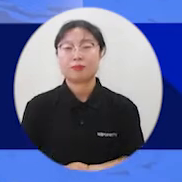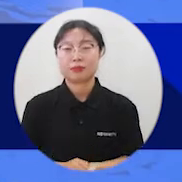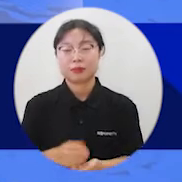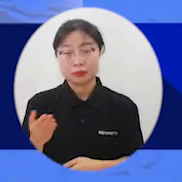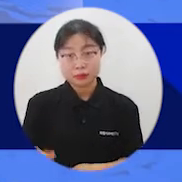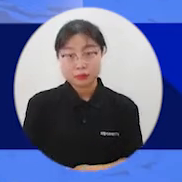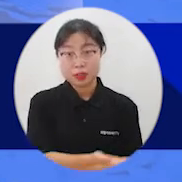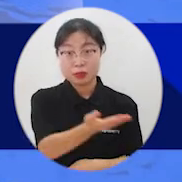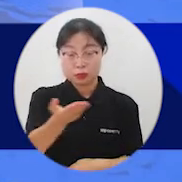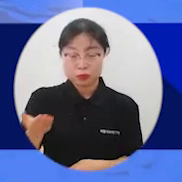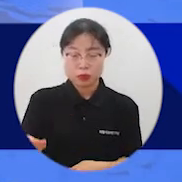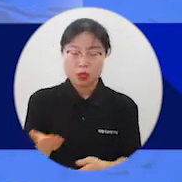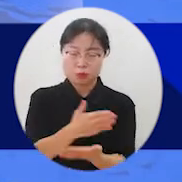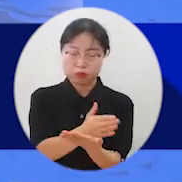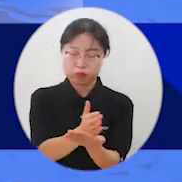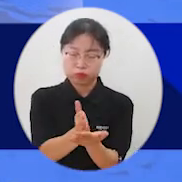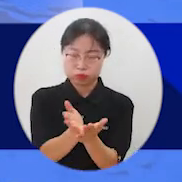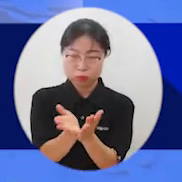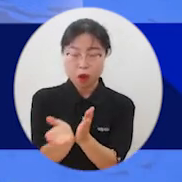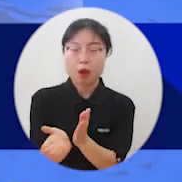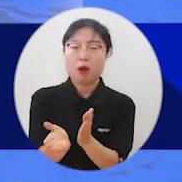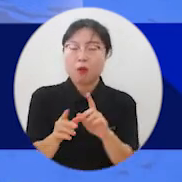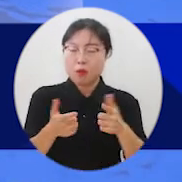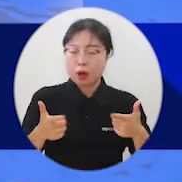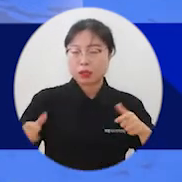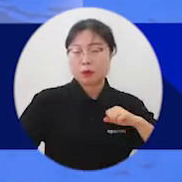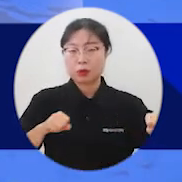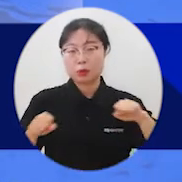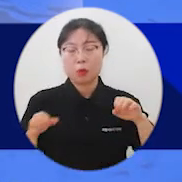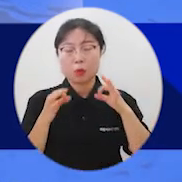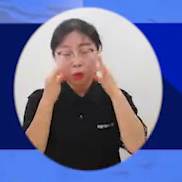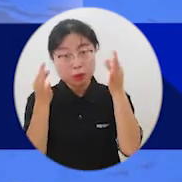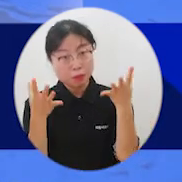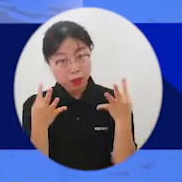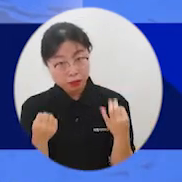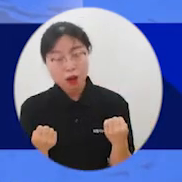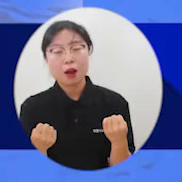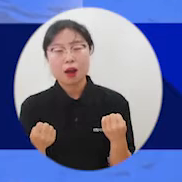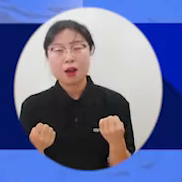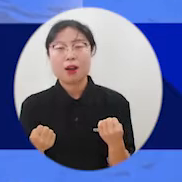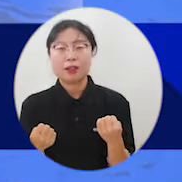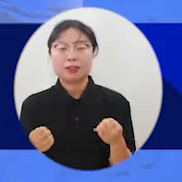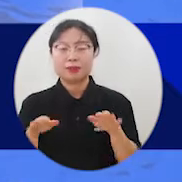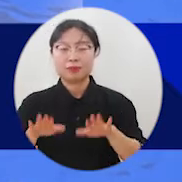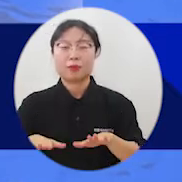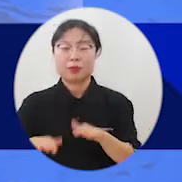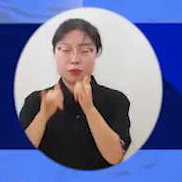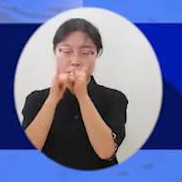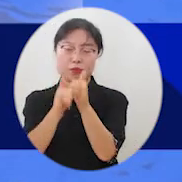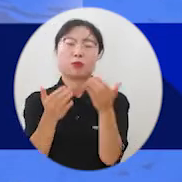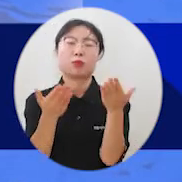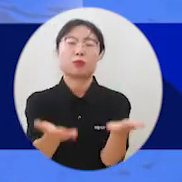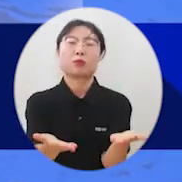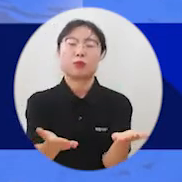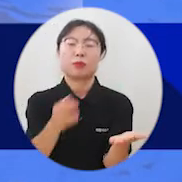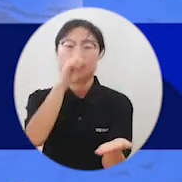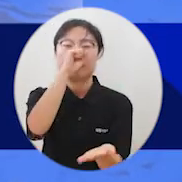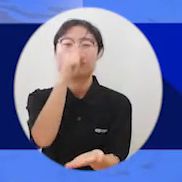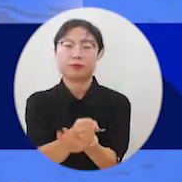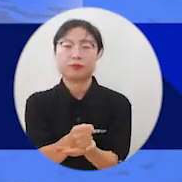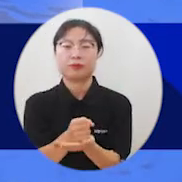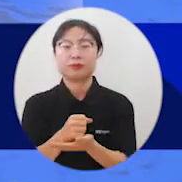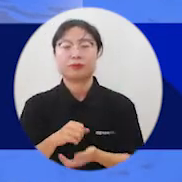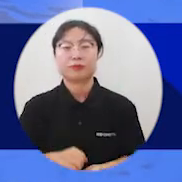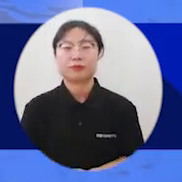시상식과 또 각 분야별 시발전에 가장 큰 공로로 인해서 상을 받으시는 분들이 상을